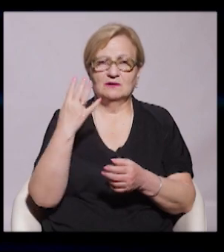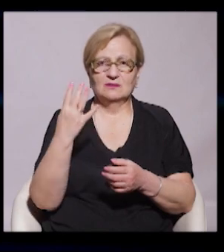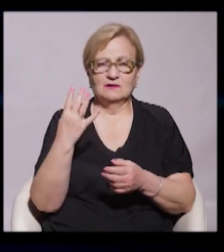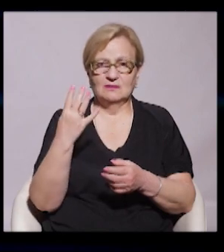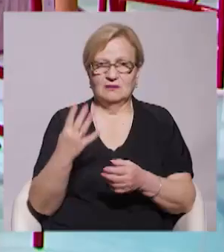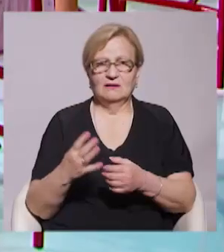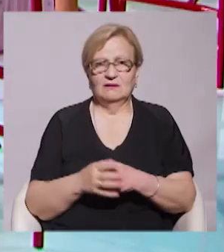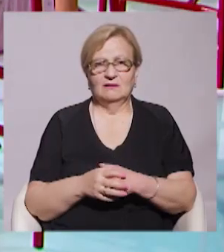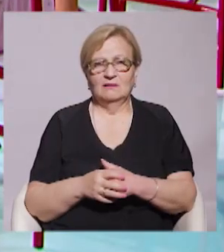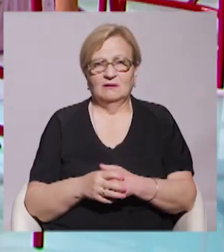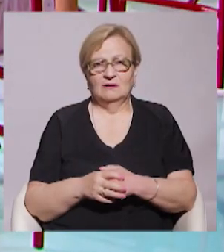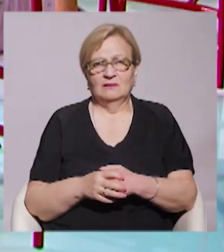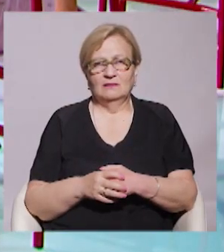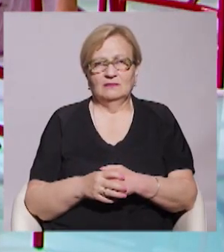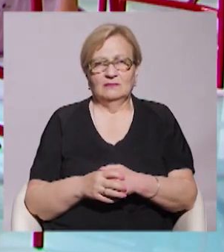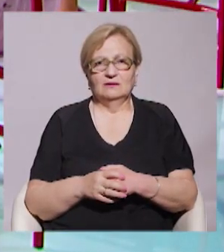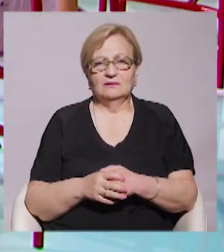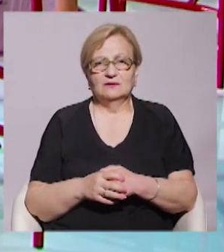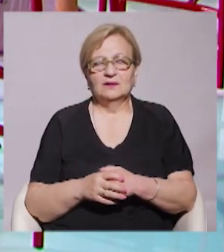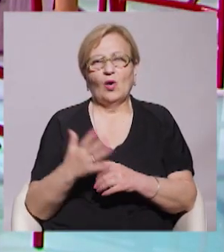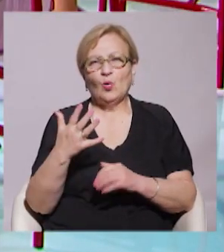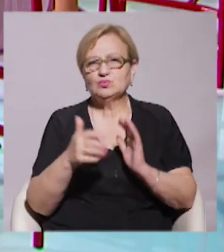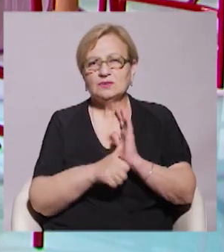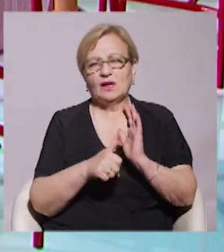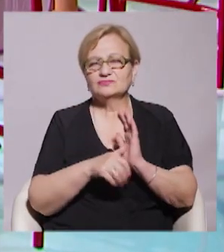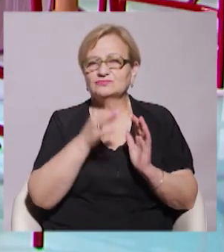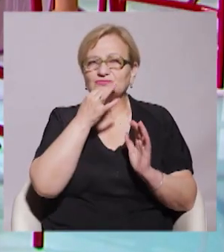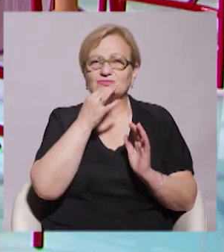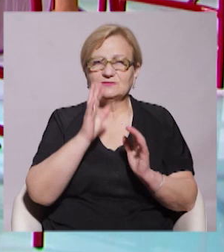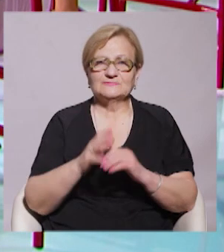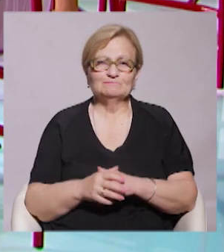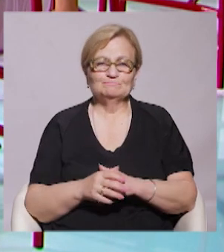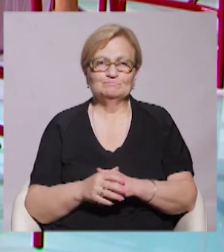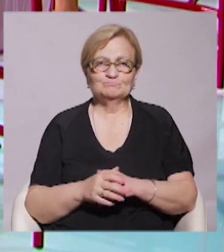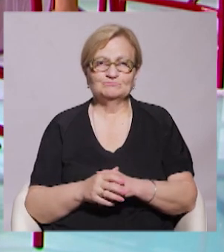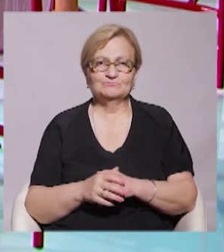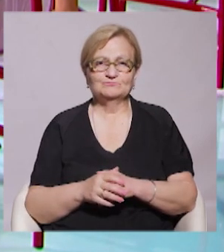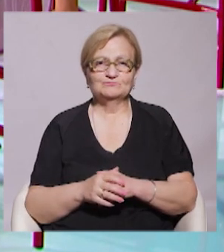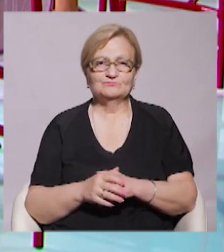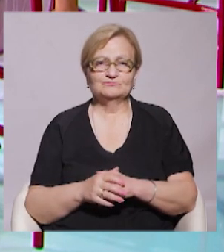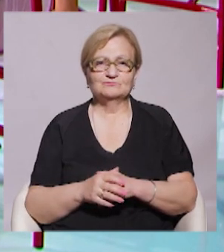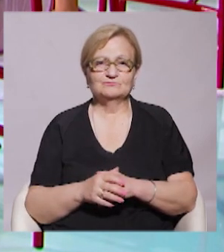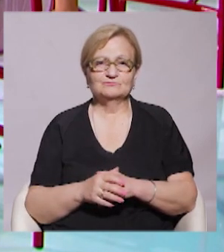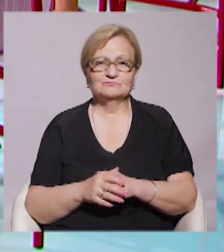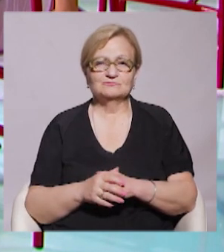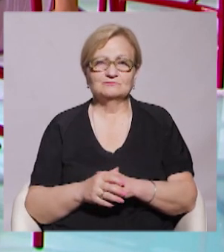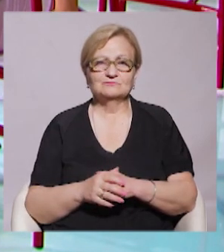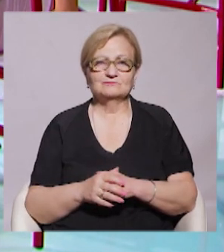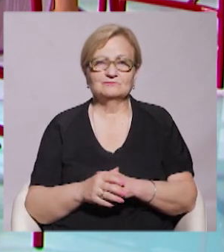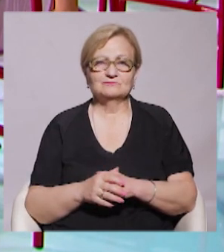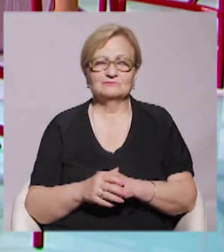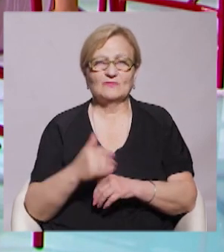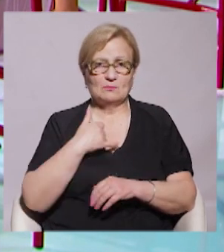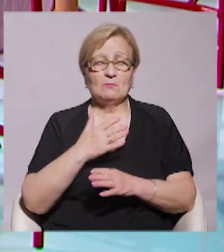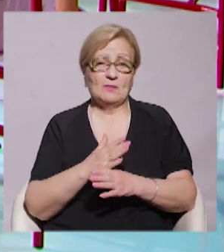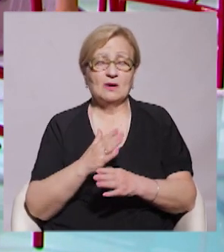სამიანი, ოთხიანი, ხუთიანი. ხუთიანი და ექვსიანი ჯერ არ მაქვს. უფრო სწორად, თქვენ არ გაძლევთ ჯერ, მეტი მაქვს, მაგრამ